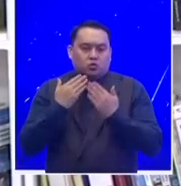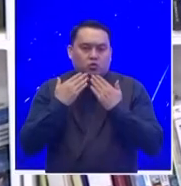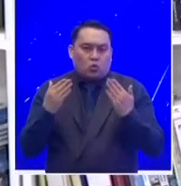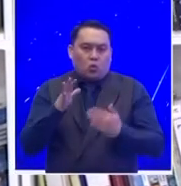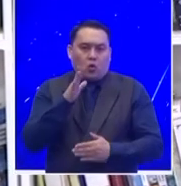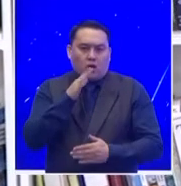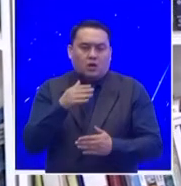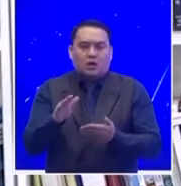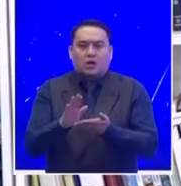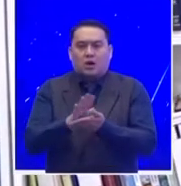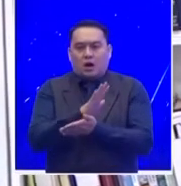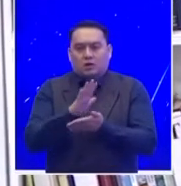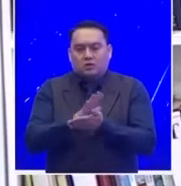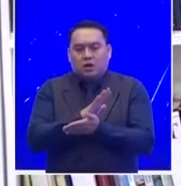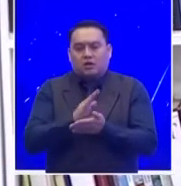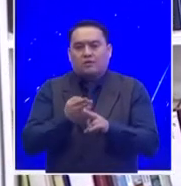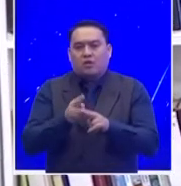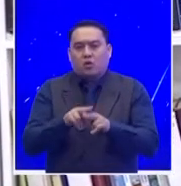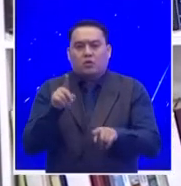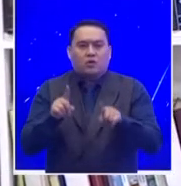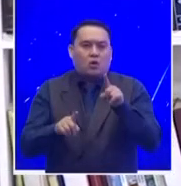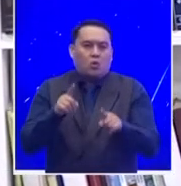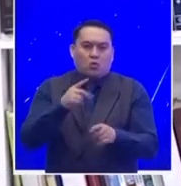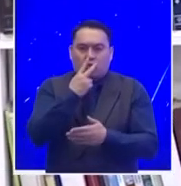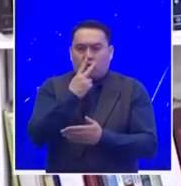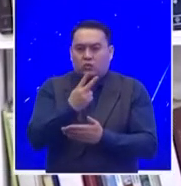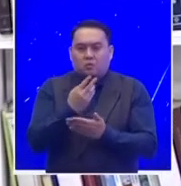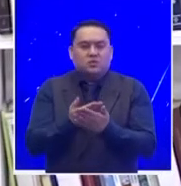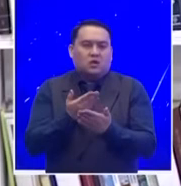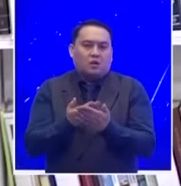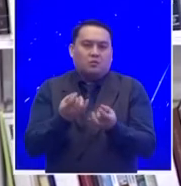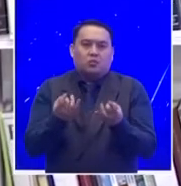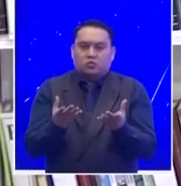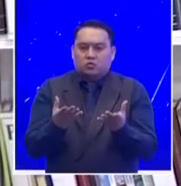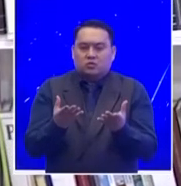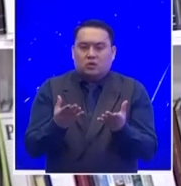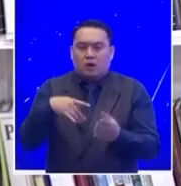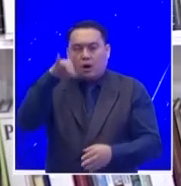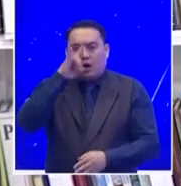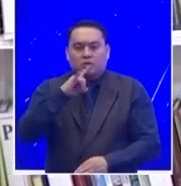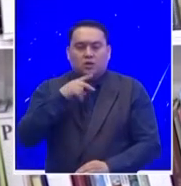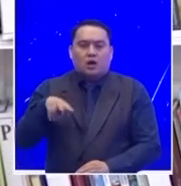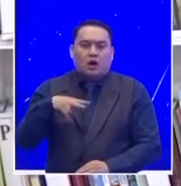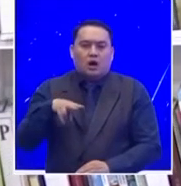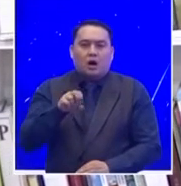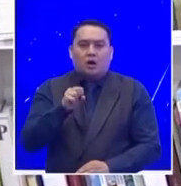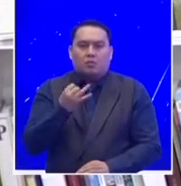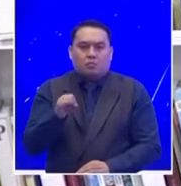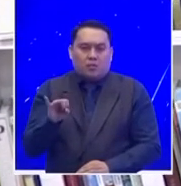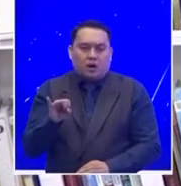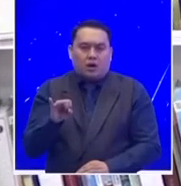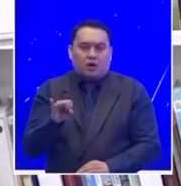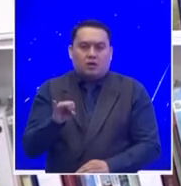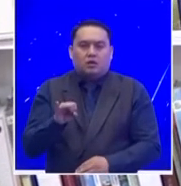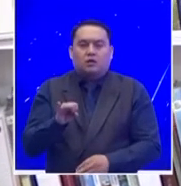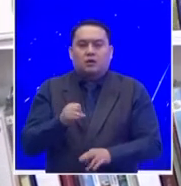уақыттары газет беттерінен сатираны сирек көреміз. Әсіресе мысалды. Соған қарап қазақ әдебиеті Абай мұра еткен